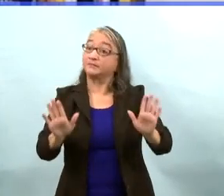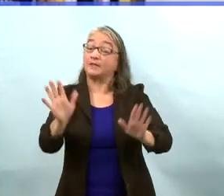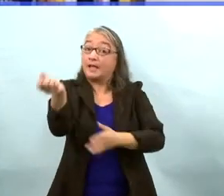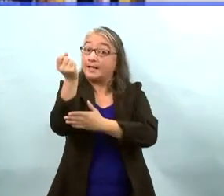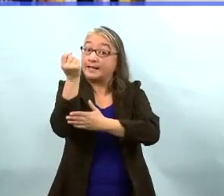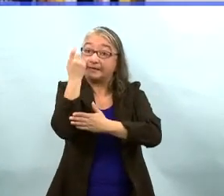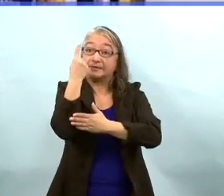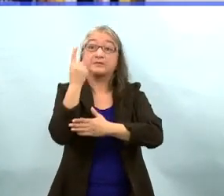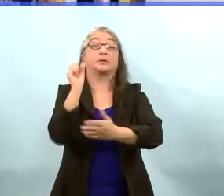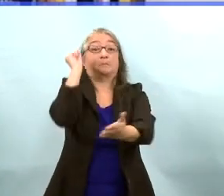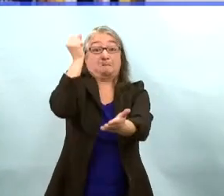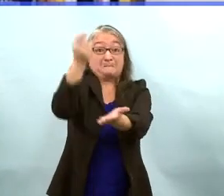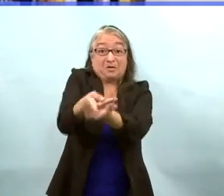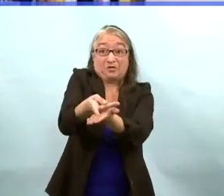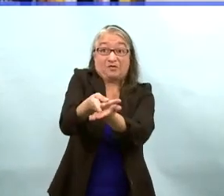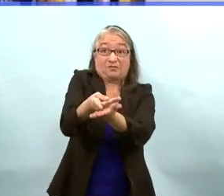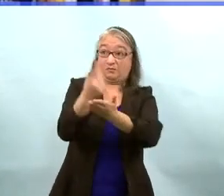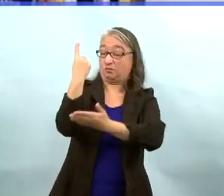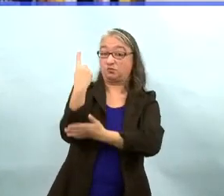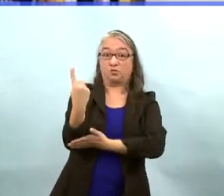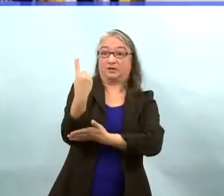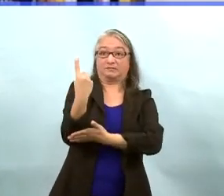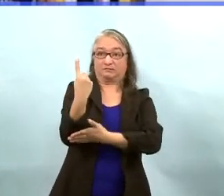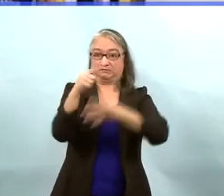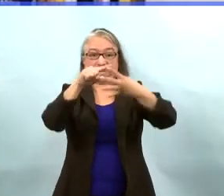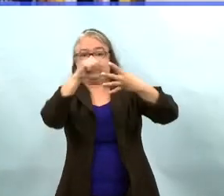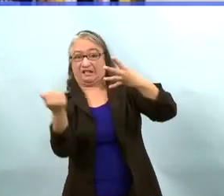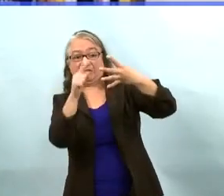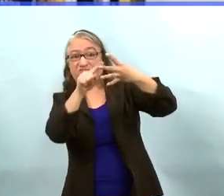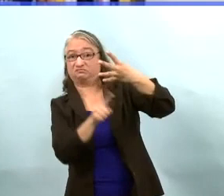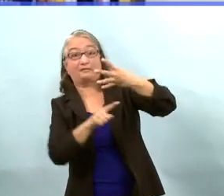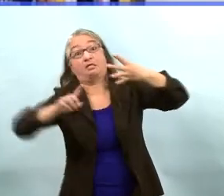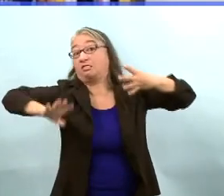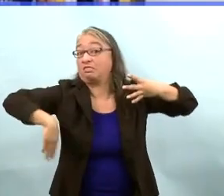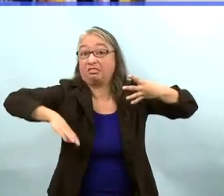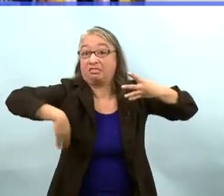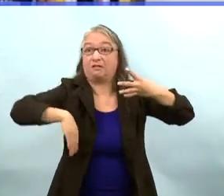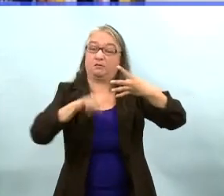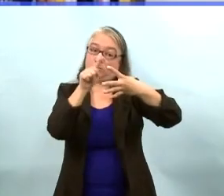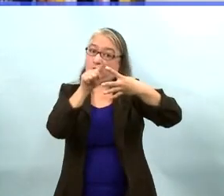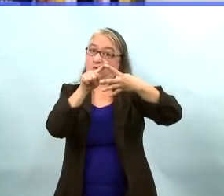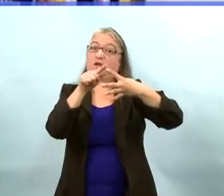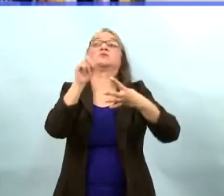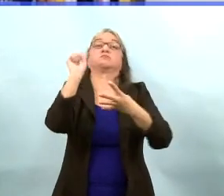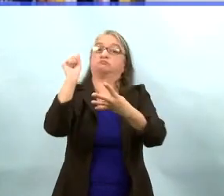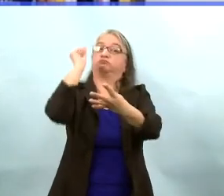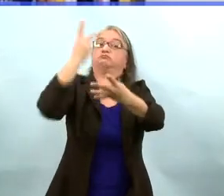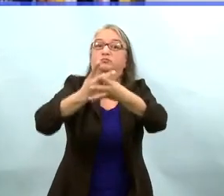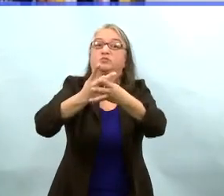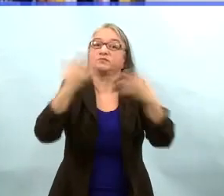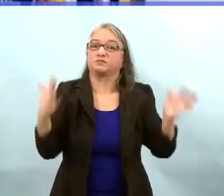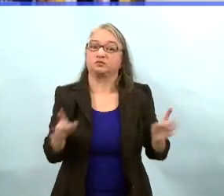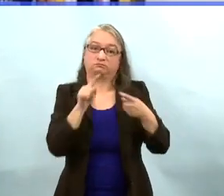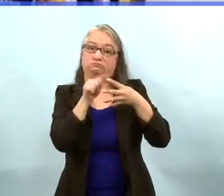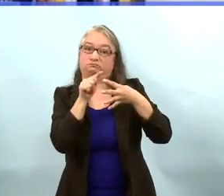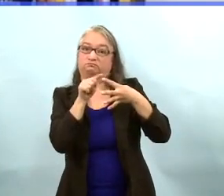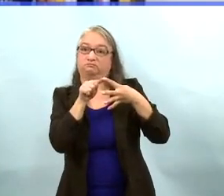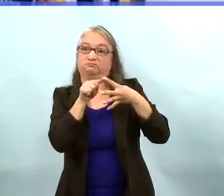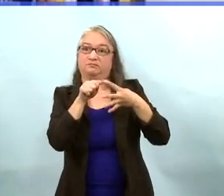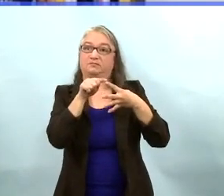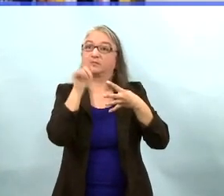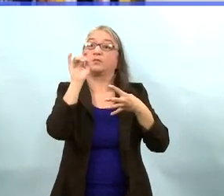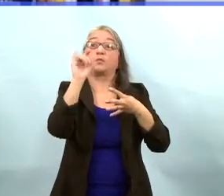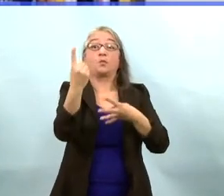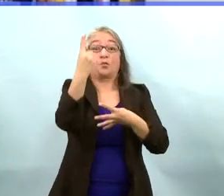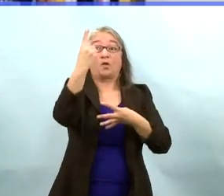d'âge, en fait, le seul vaccin, c'est le vaccin Pfizer Comirnaty, la dose pédiatrique, c'est-à-dire